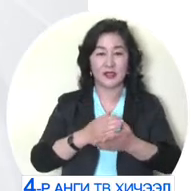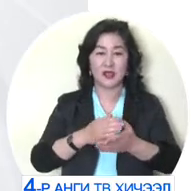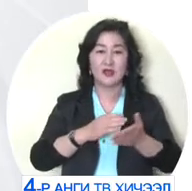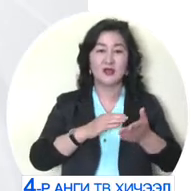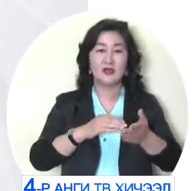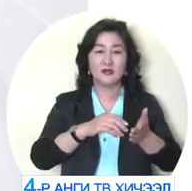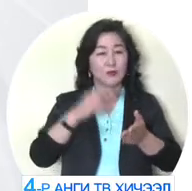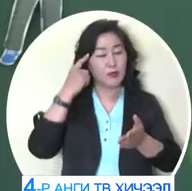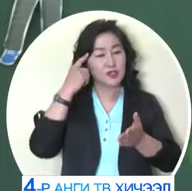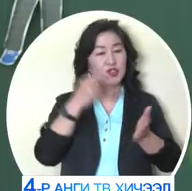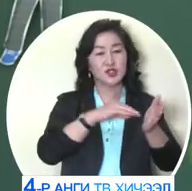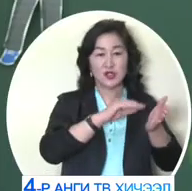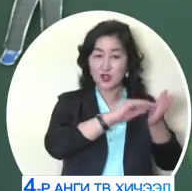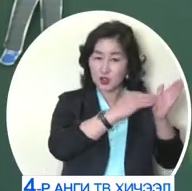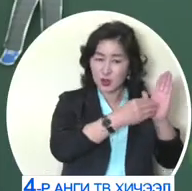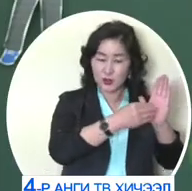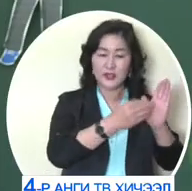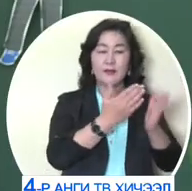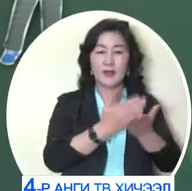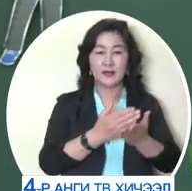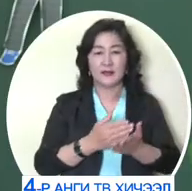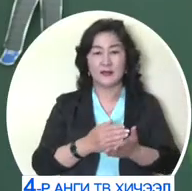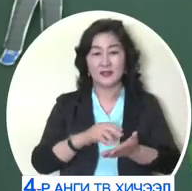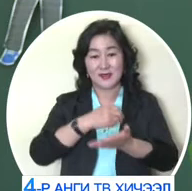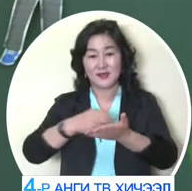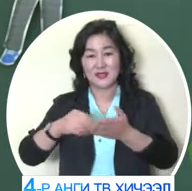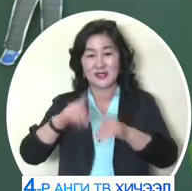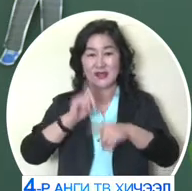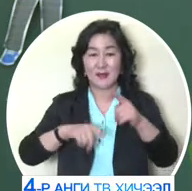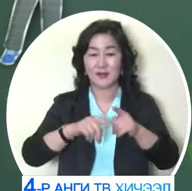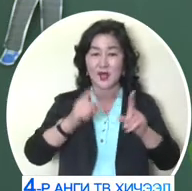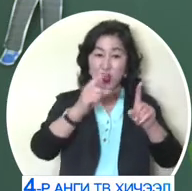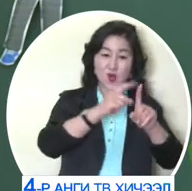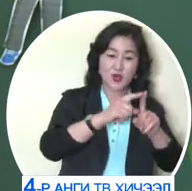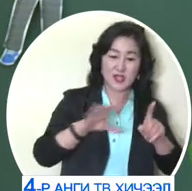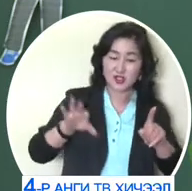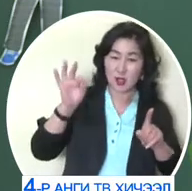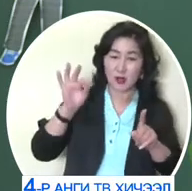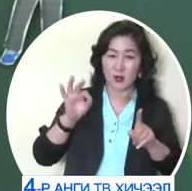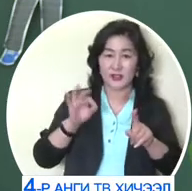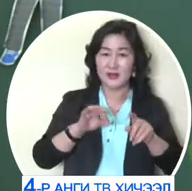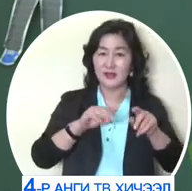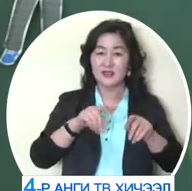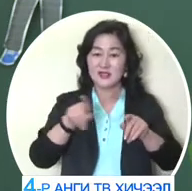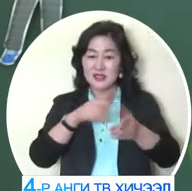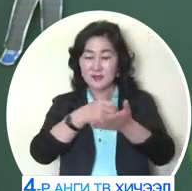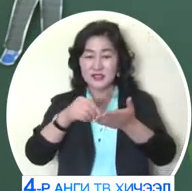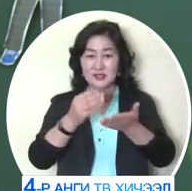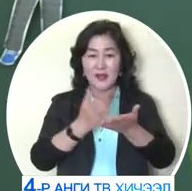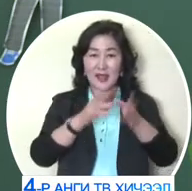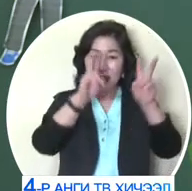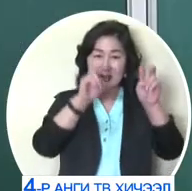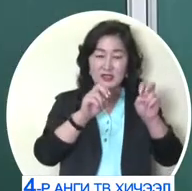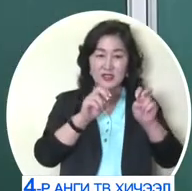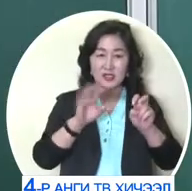төлөвлөх нэ. Бичгтээ ямар үгийг сонгол чиний зохиож бичиж байгаа их маань зөв оновчтой утга